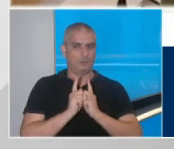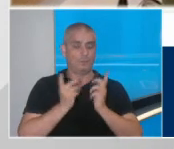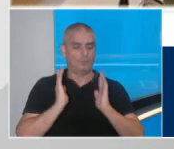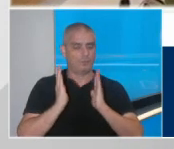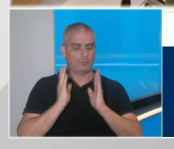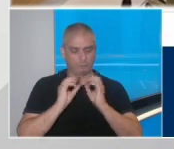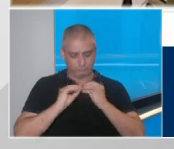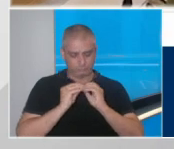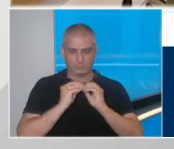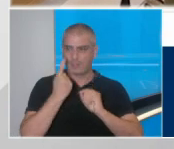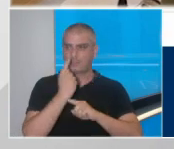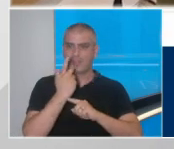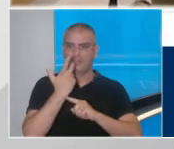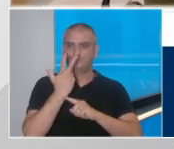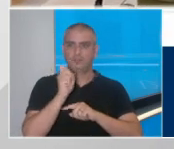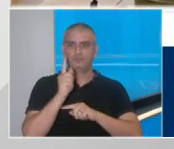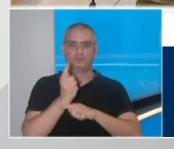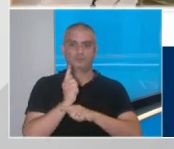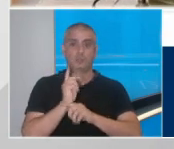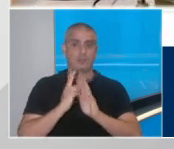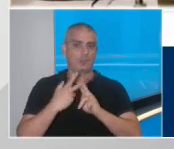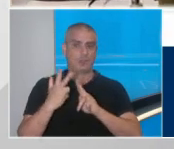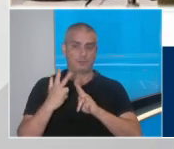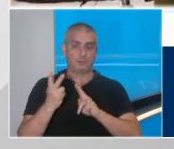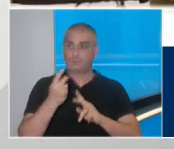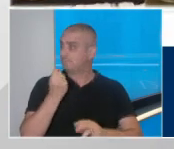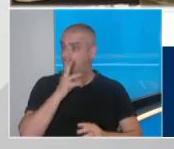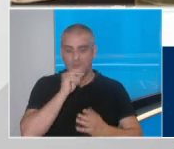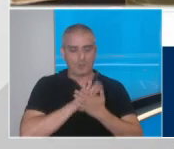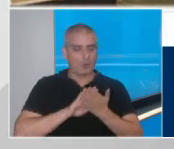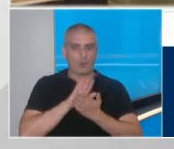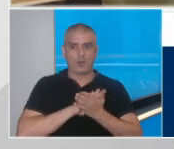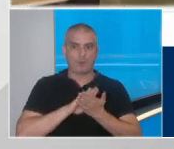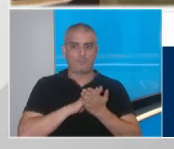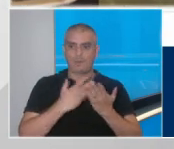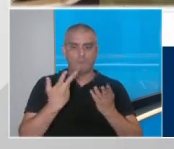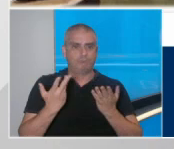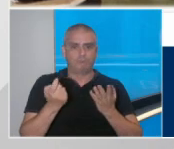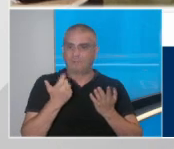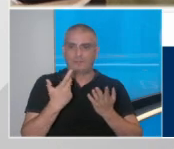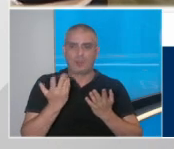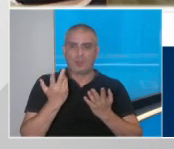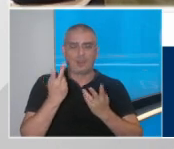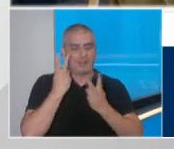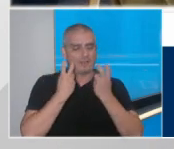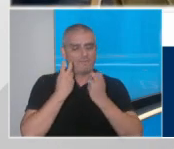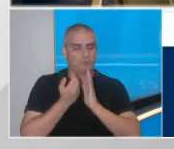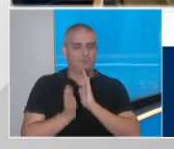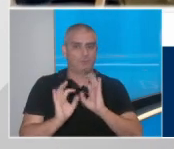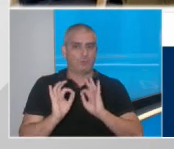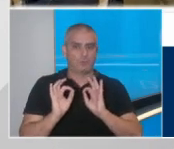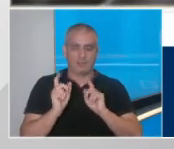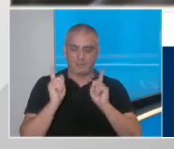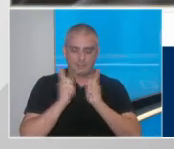מאוד מהודקת, דקה 37 שניות, ובה כמעט לא היה מה למחוק, כמעט לא הייתה מה שנקרא אינפורמציה מיותרת,